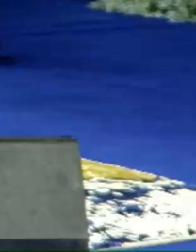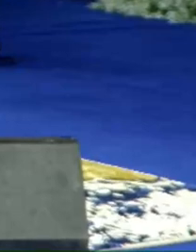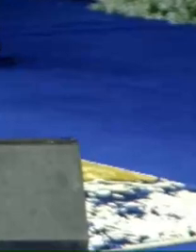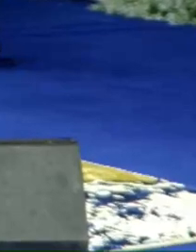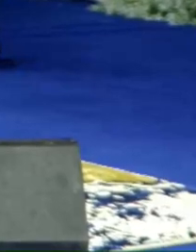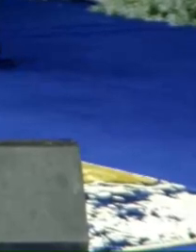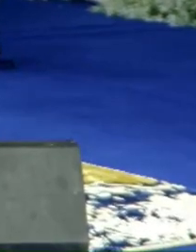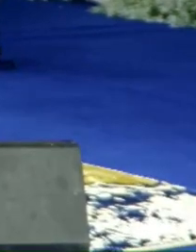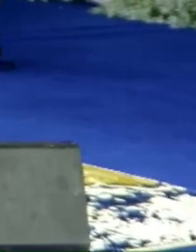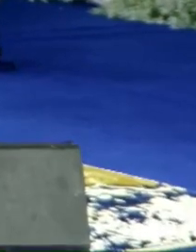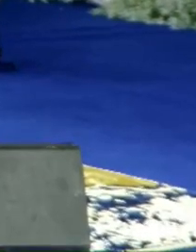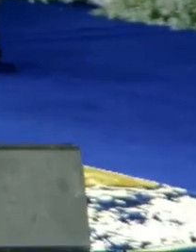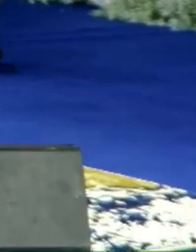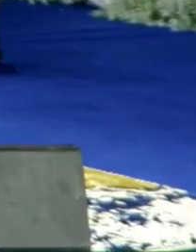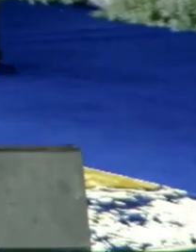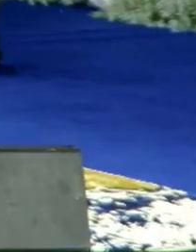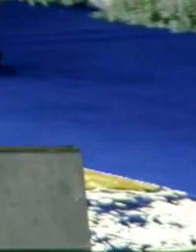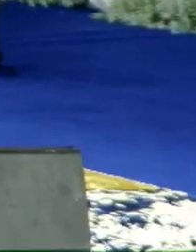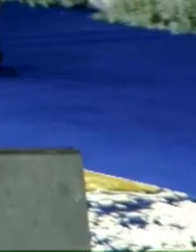Ce soir,